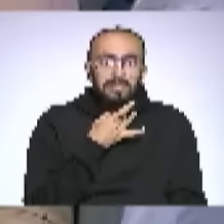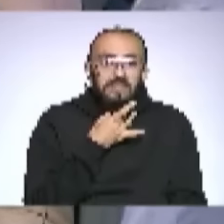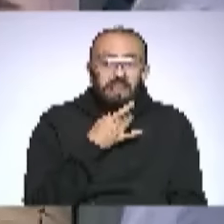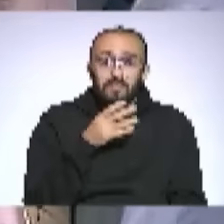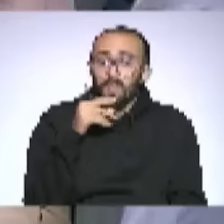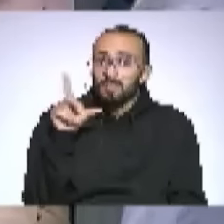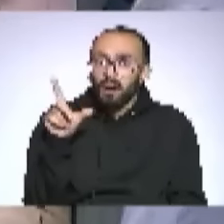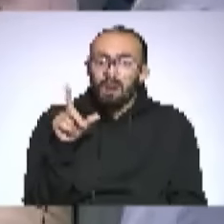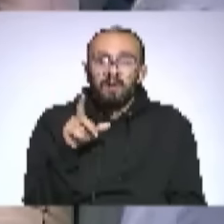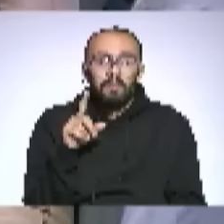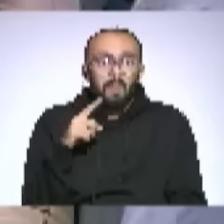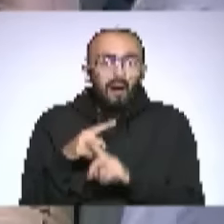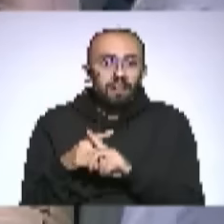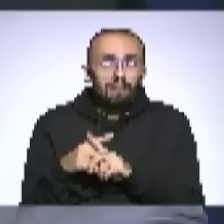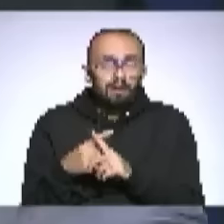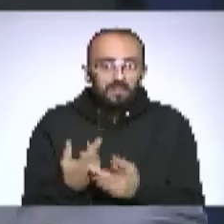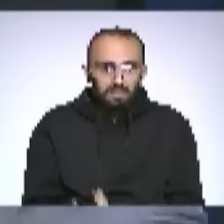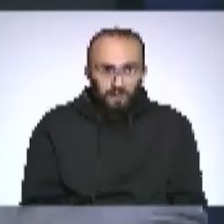بابا